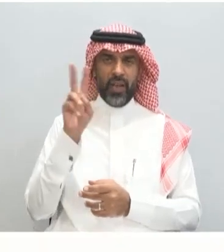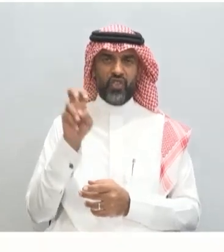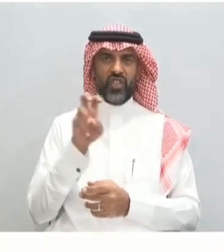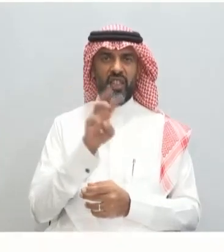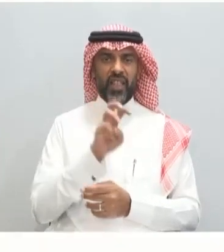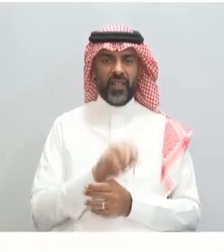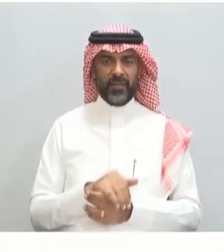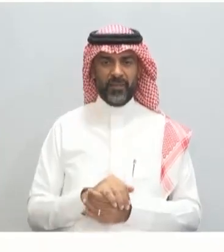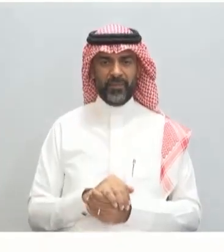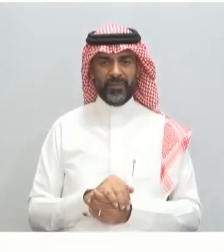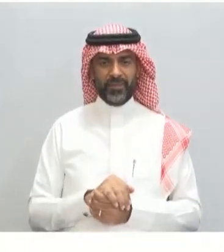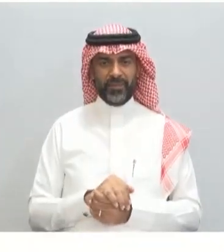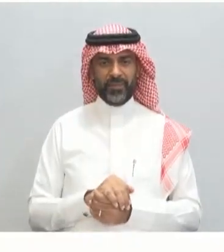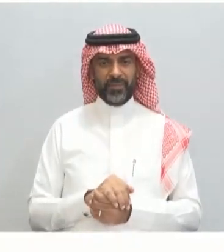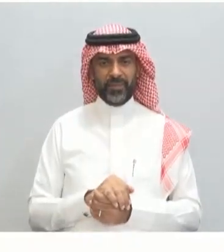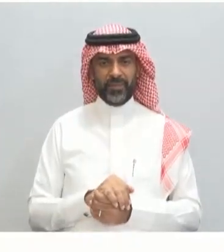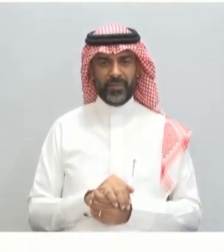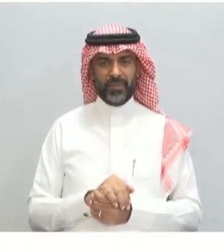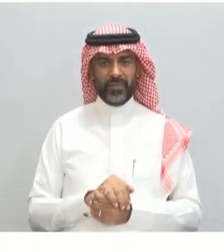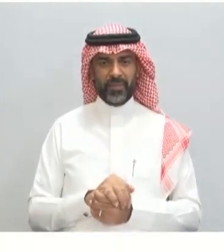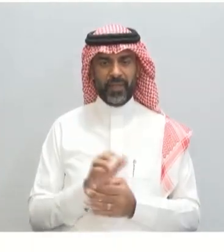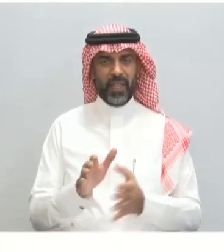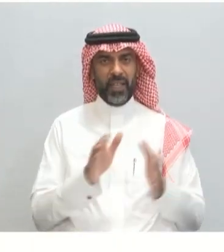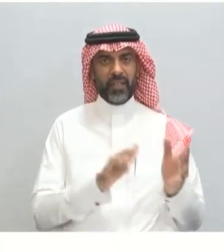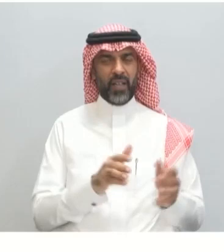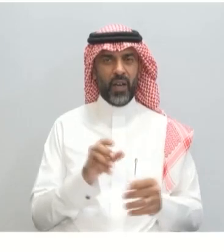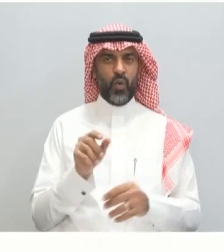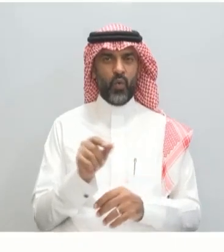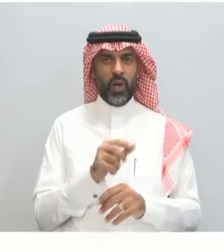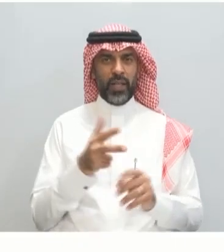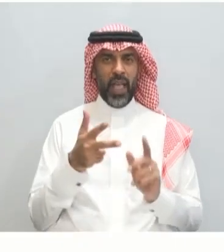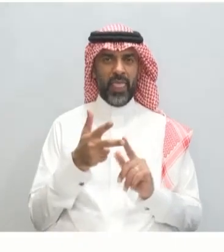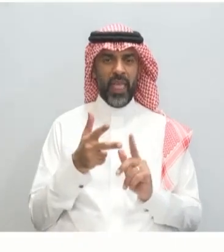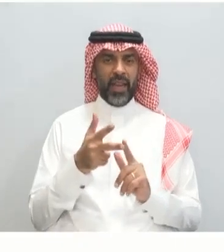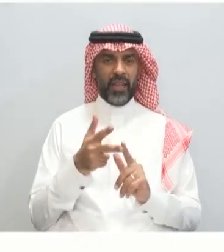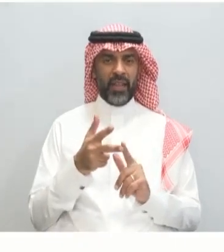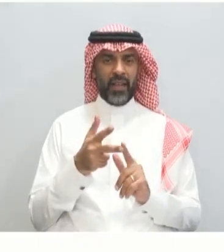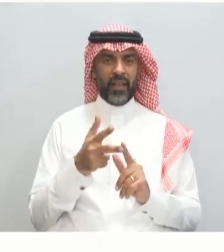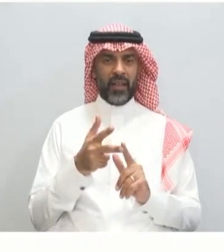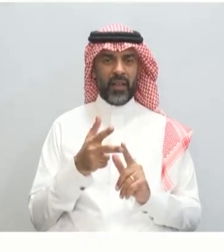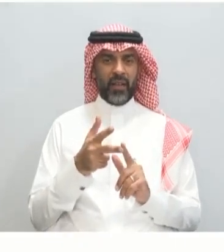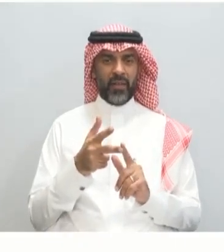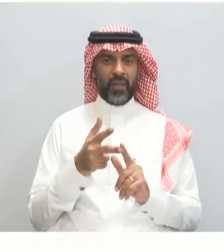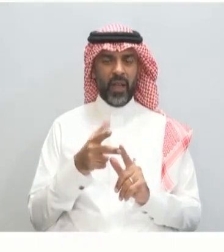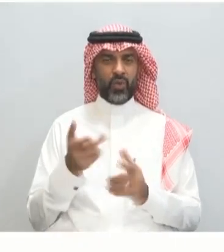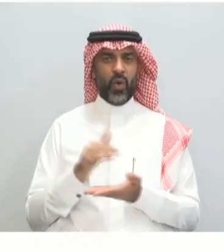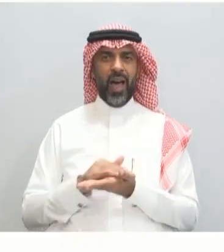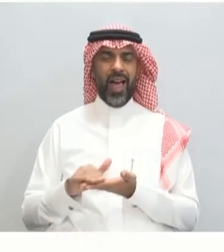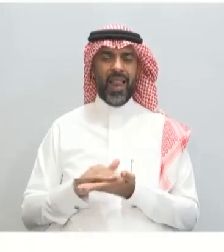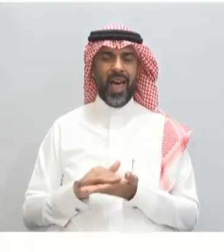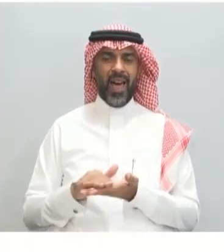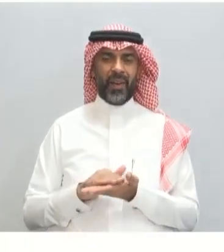الرؤيه المباركه ومن ثم انتقلنا انا وانتم الى الوحده الثالثه المتضمنه على